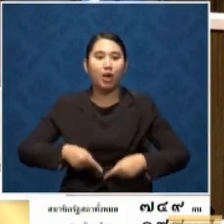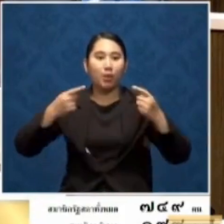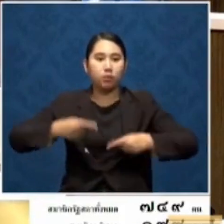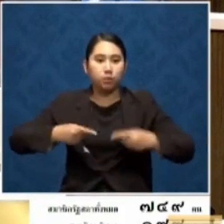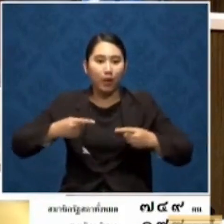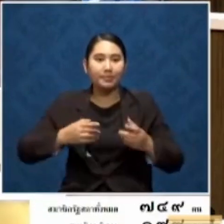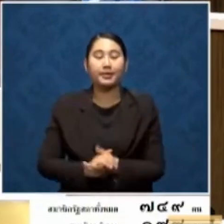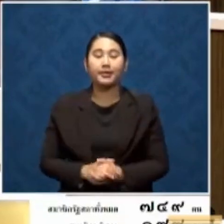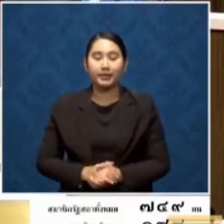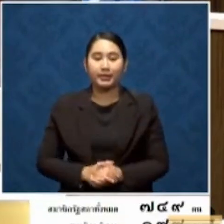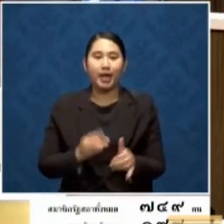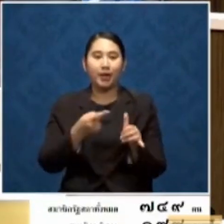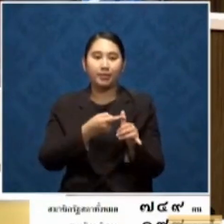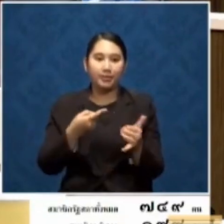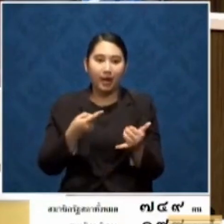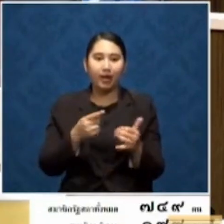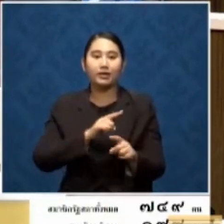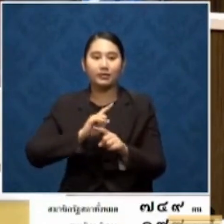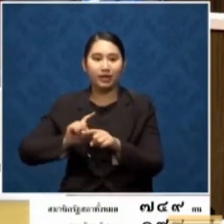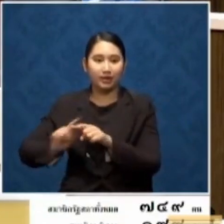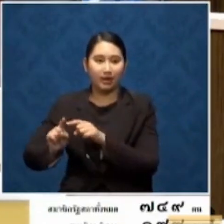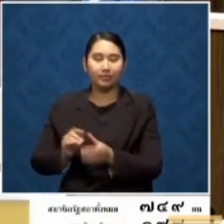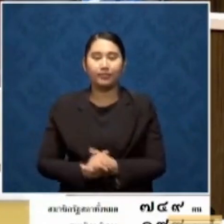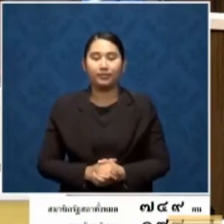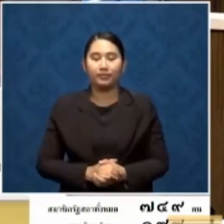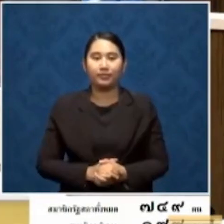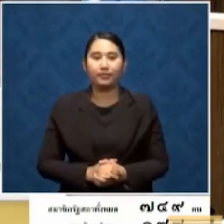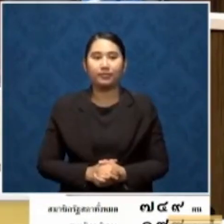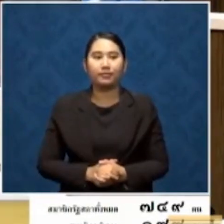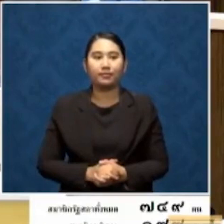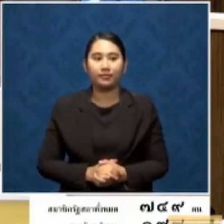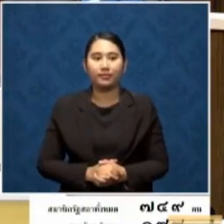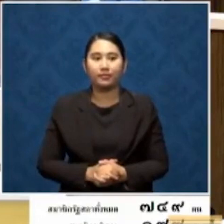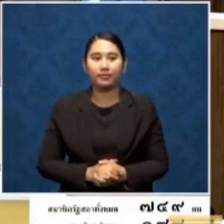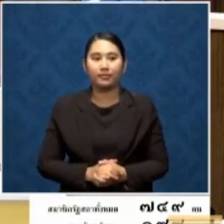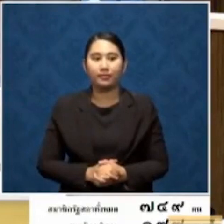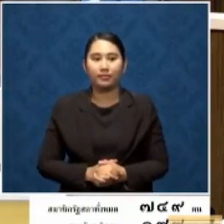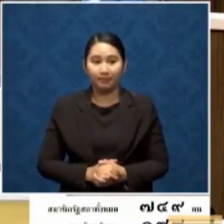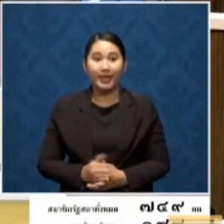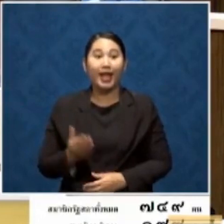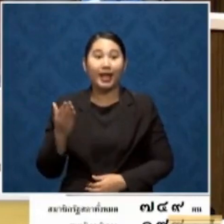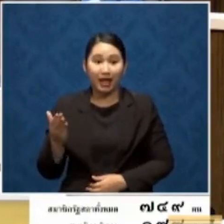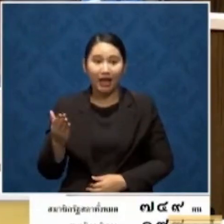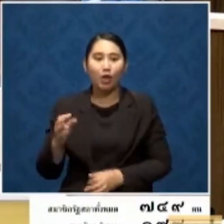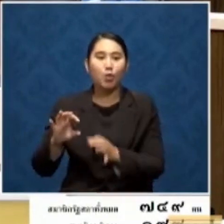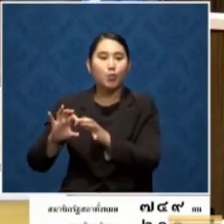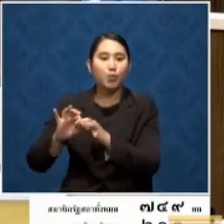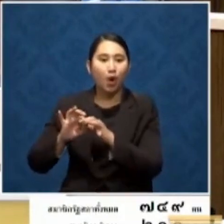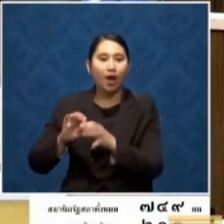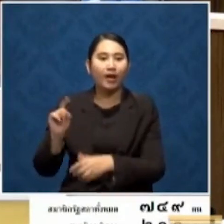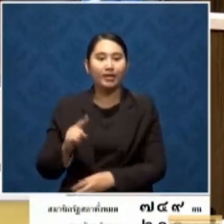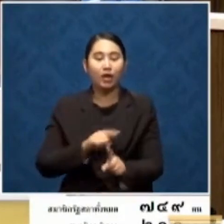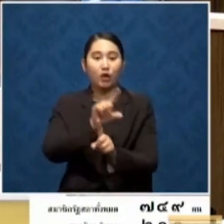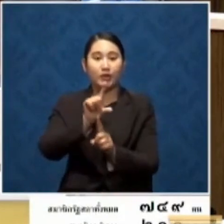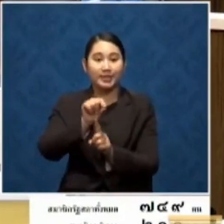ถึงครึ่งแม้ว่าจะชนะเลือกตั้งและรวมคะแนนส.ส.ได้มากที่สุดก็ตามแต่ก็ไม่ผ่านด่า